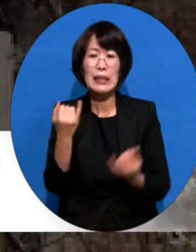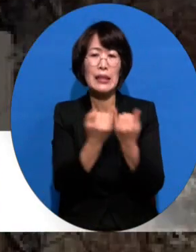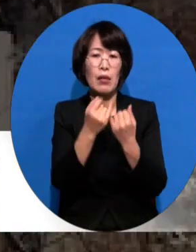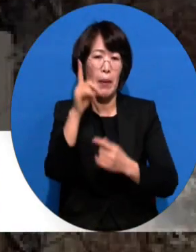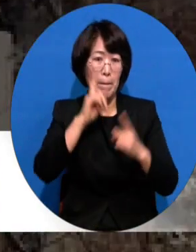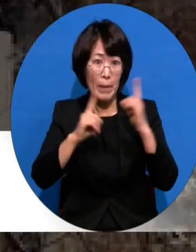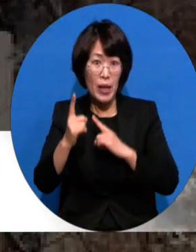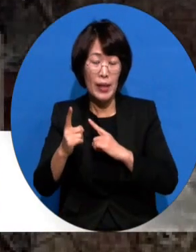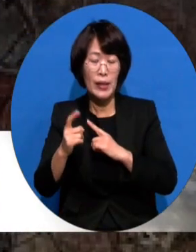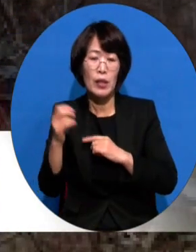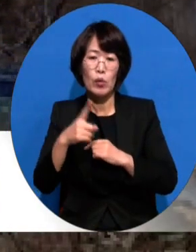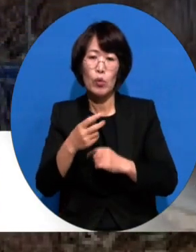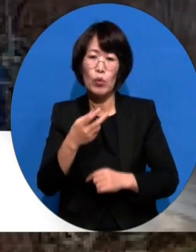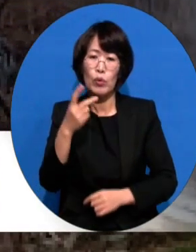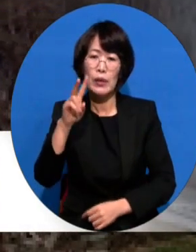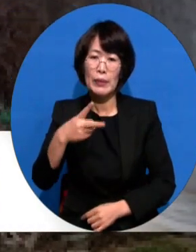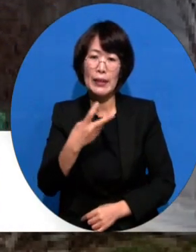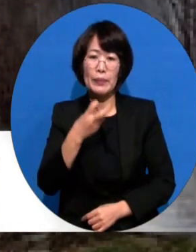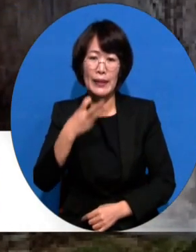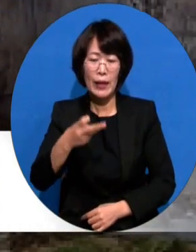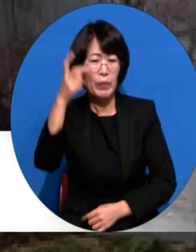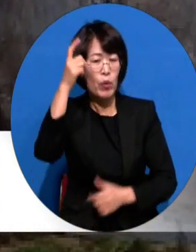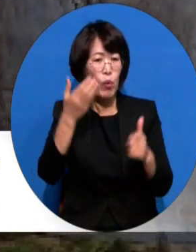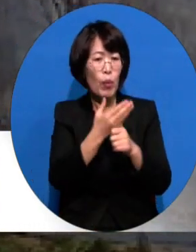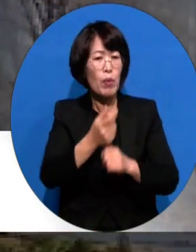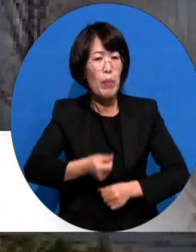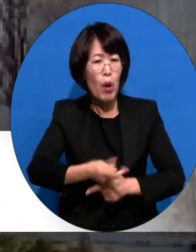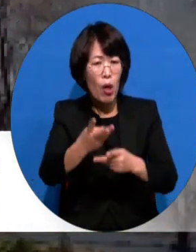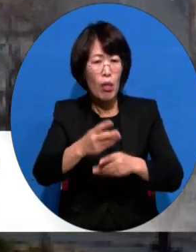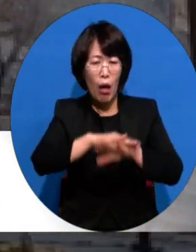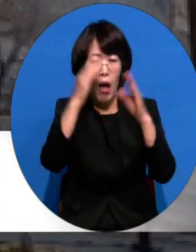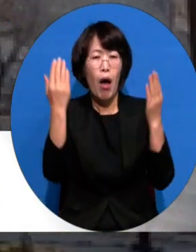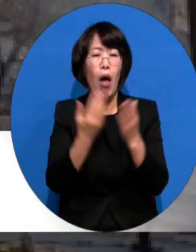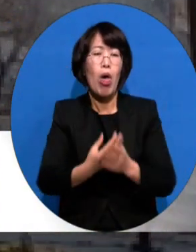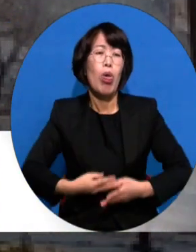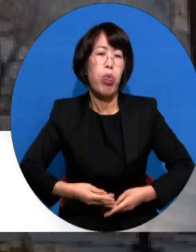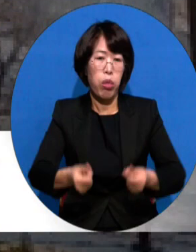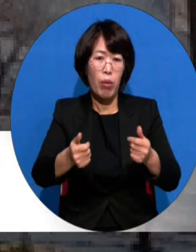입었고 213제곱미터 규모의 축사가 모두 불에 탔습니다.